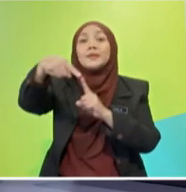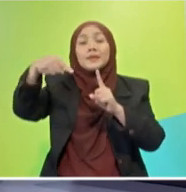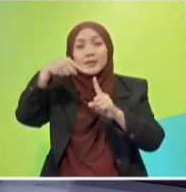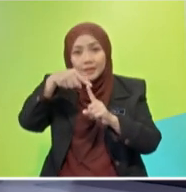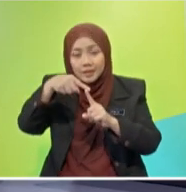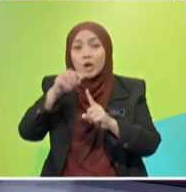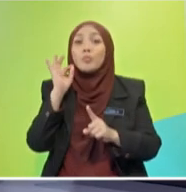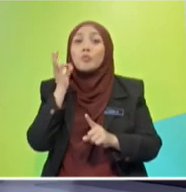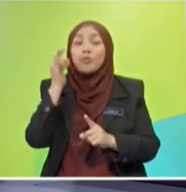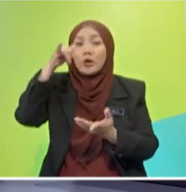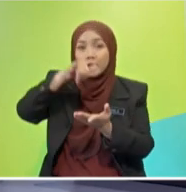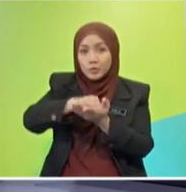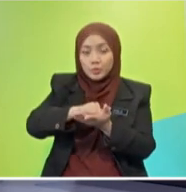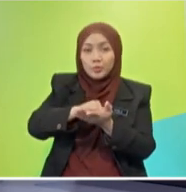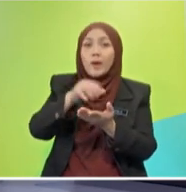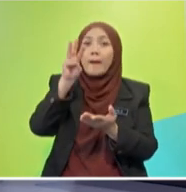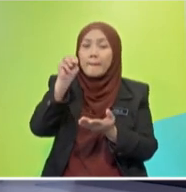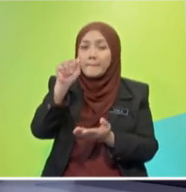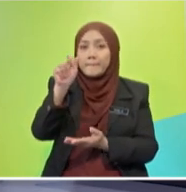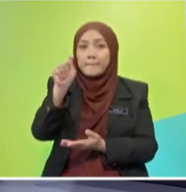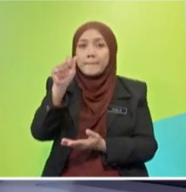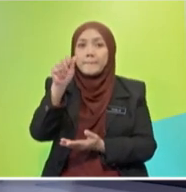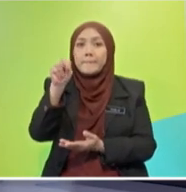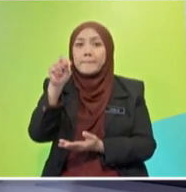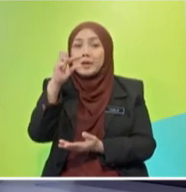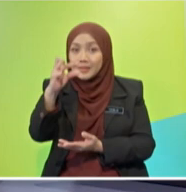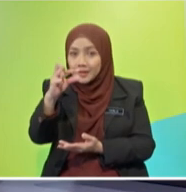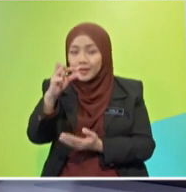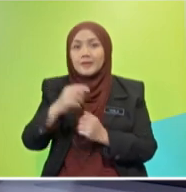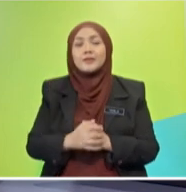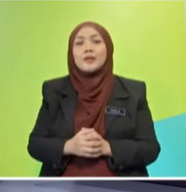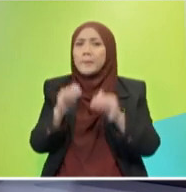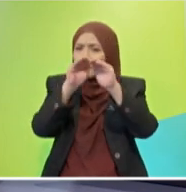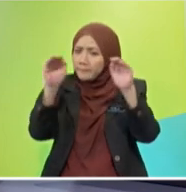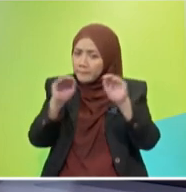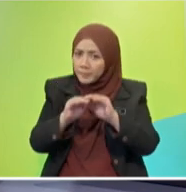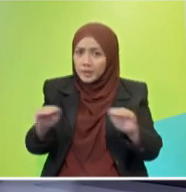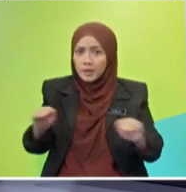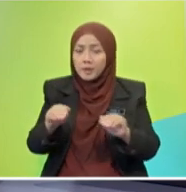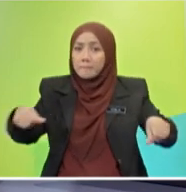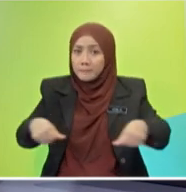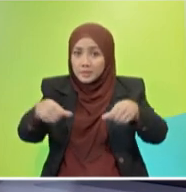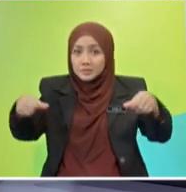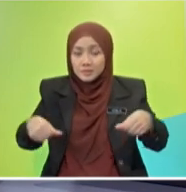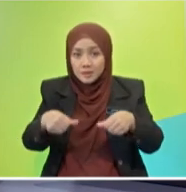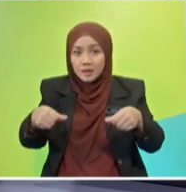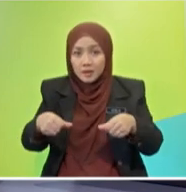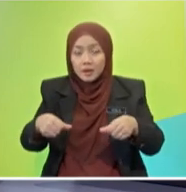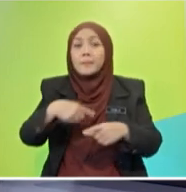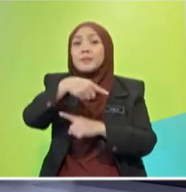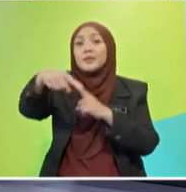buah itu matang ya oke matang tuh peringkat matangnya bukan peringkat apa